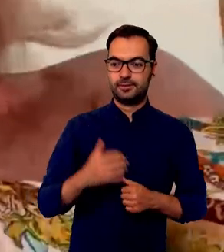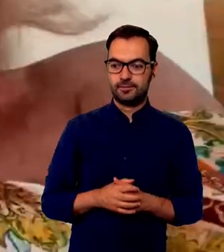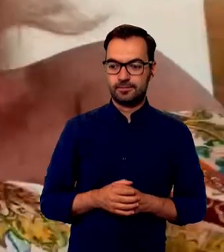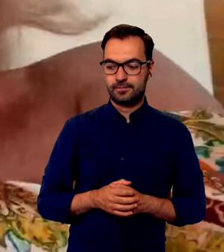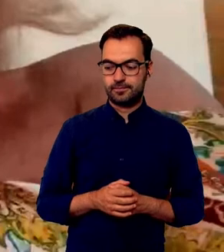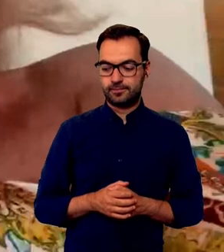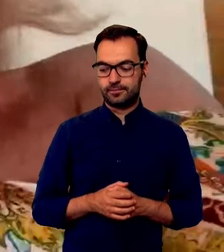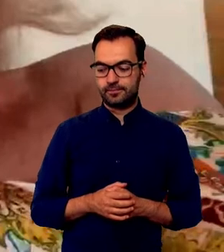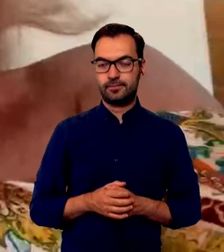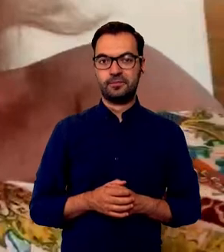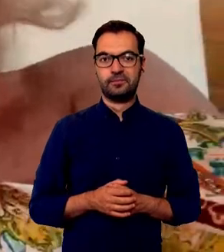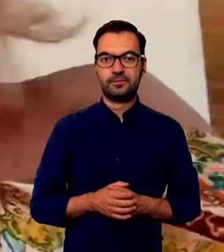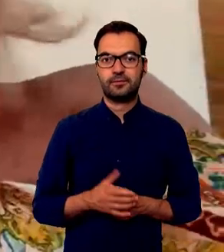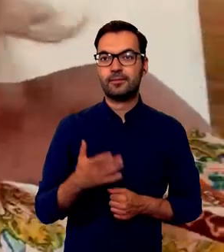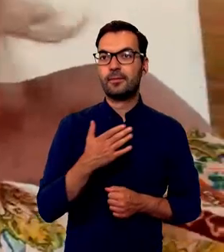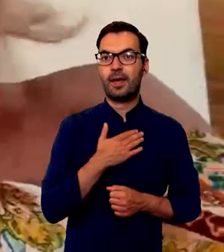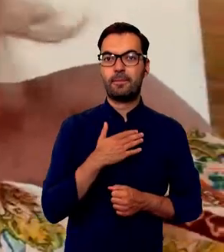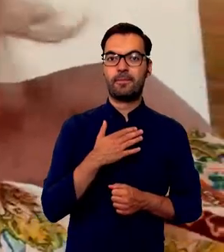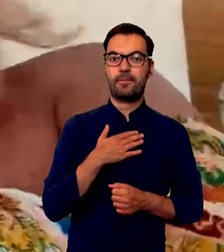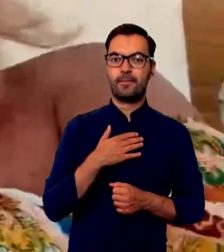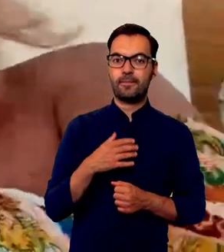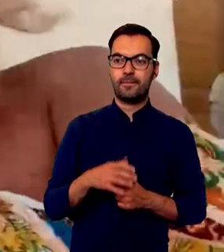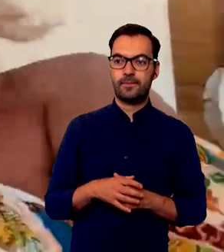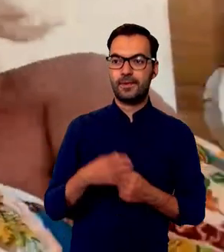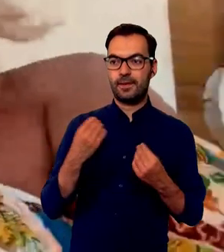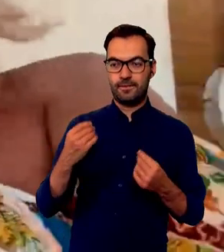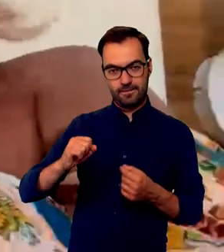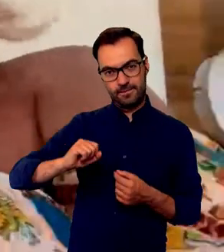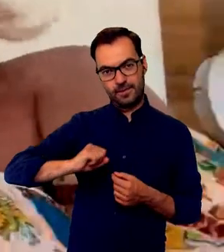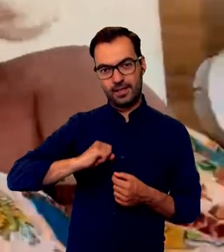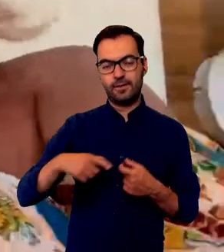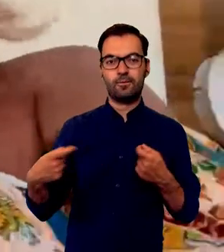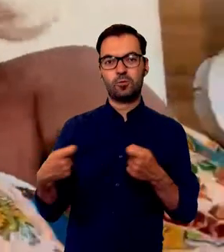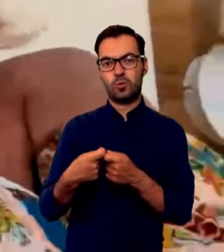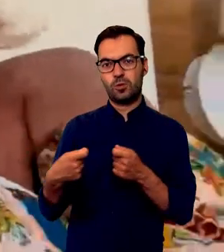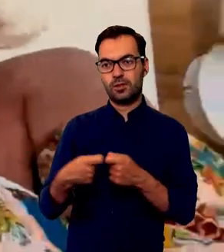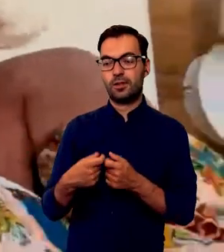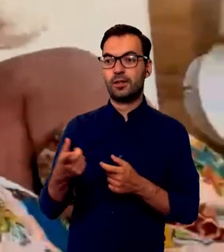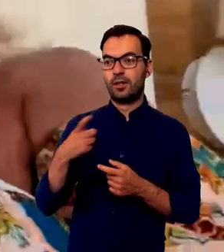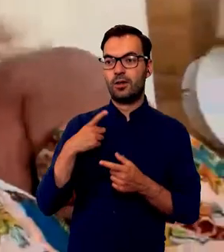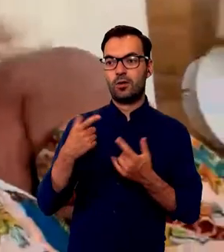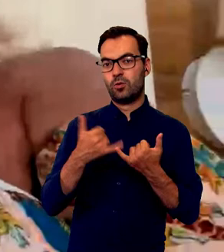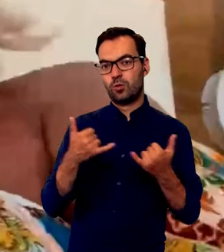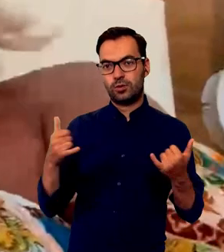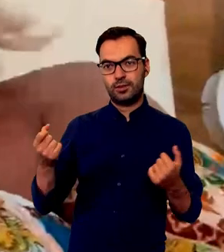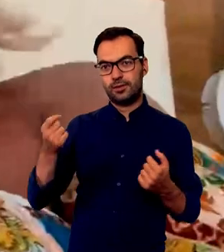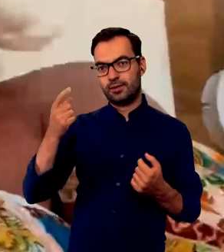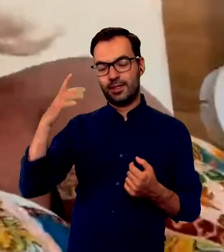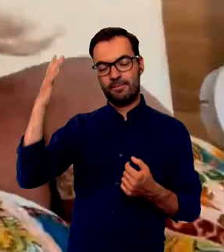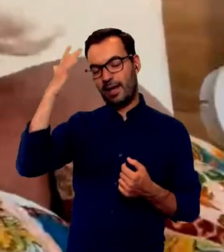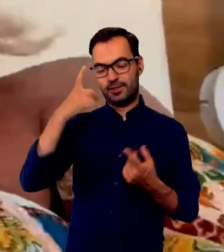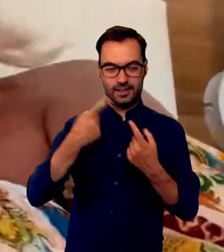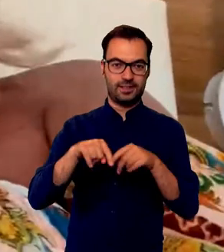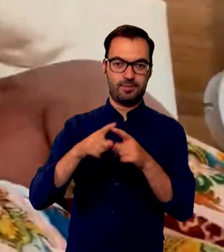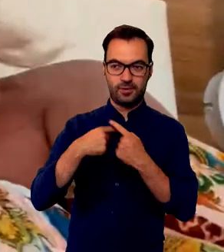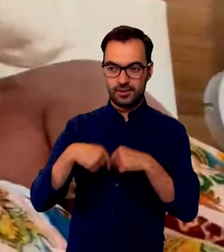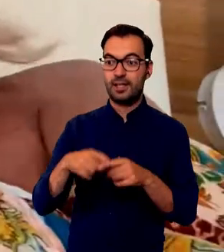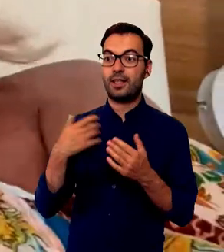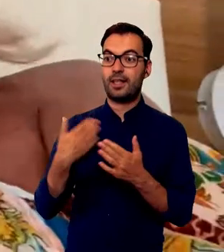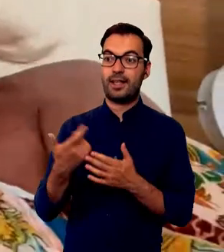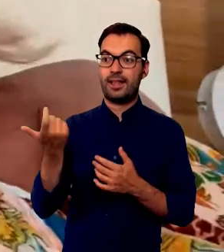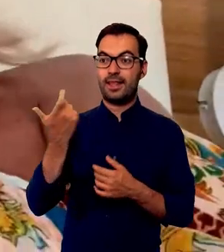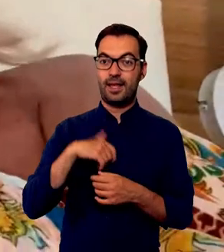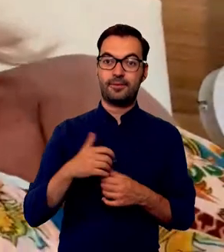bardzo dużym uciążeniem. Mam fajnego wspólnika, z którym realizujemy różne niebotyczne marzenia. I dla